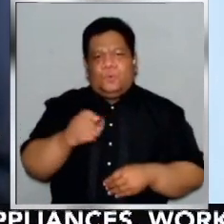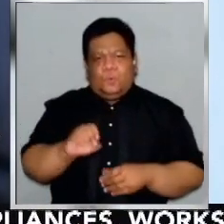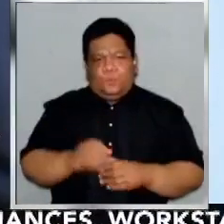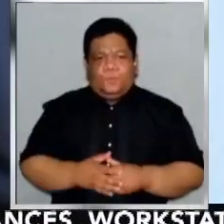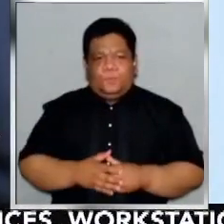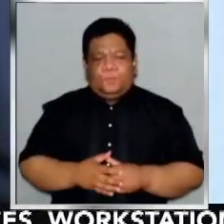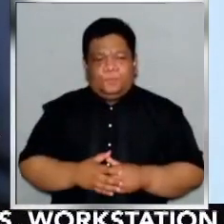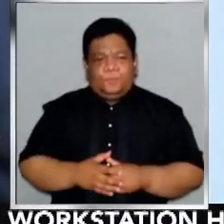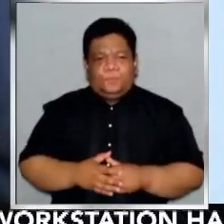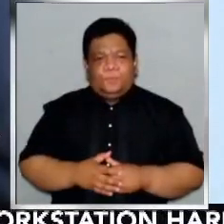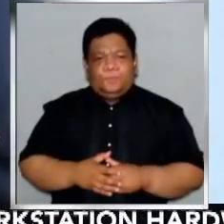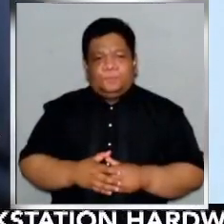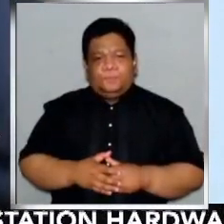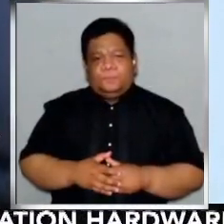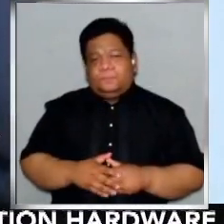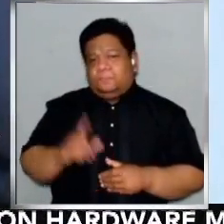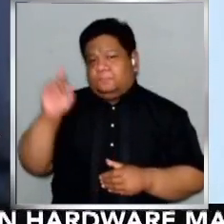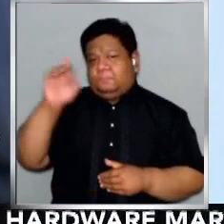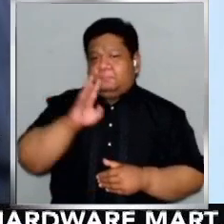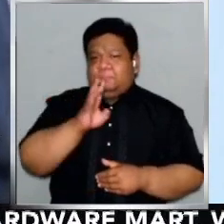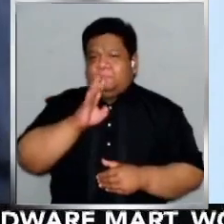I don't know what would be the point.